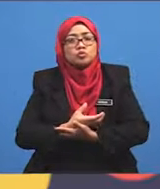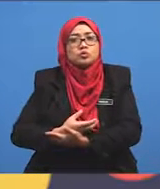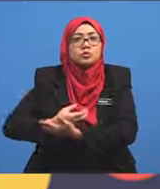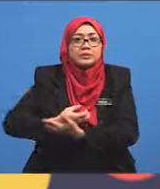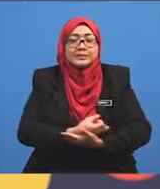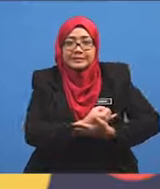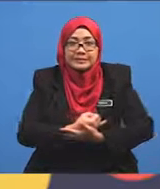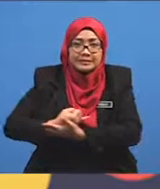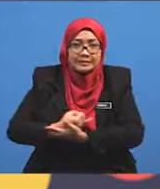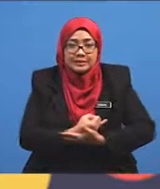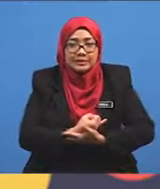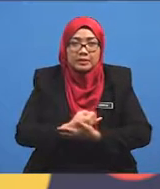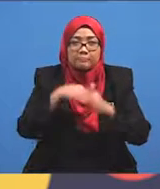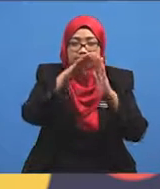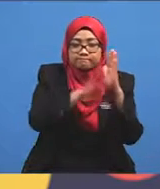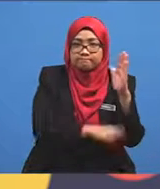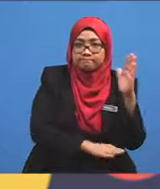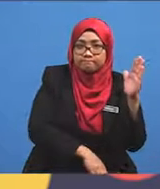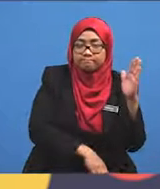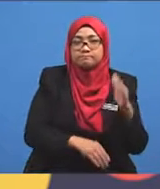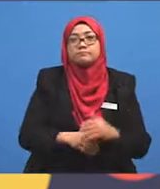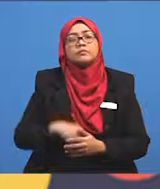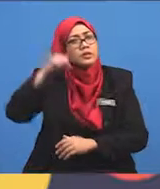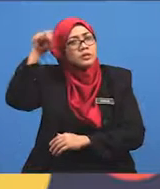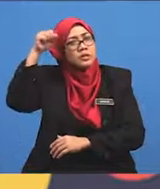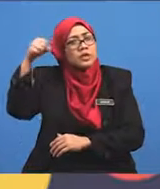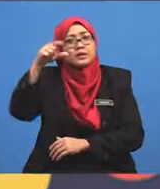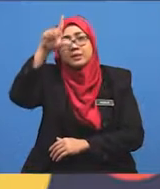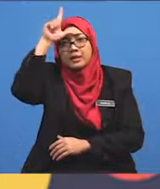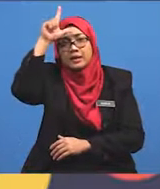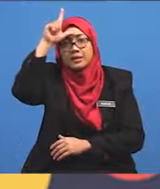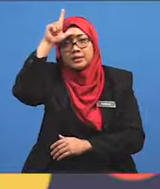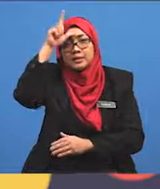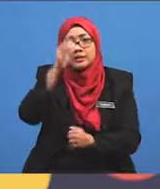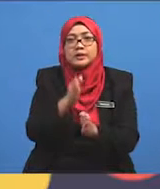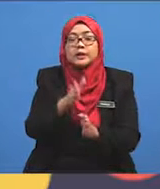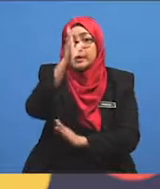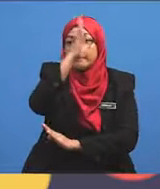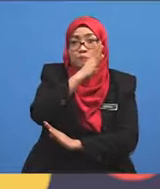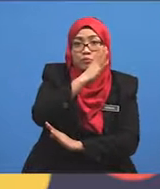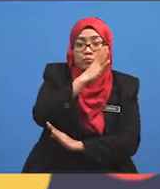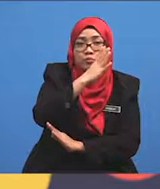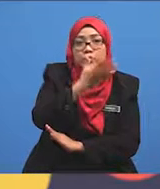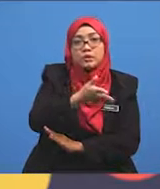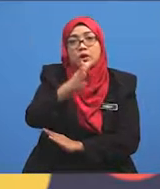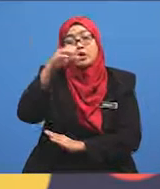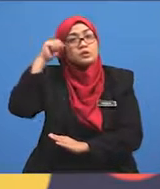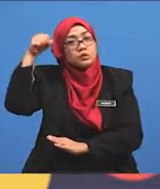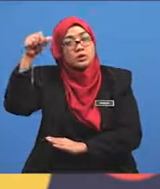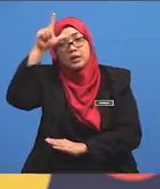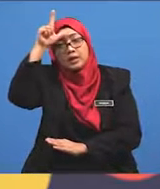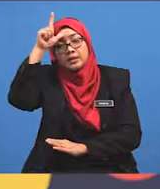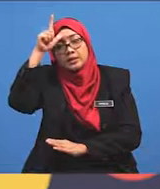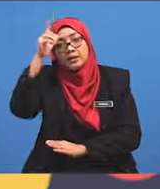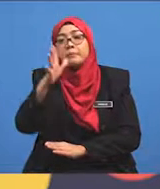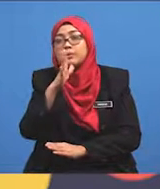dan seterusnya ke bawah, saudara lelaki seibu, saudara lelaki sebapa, saudara